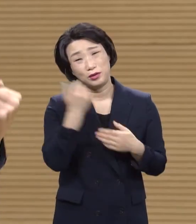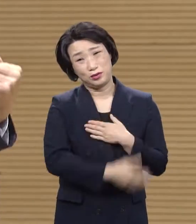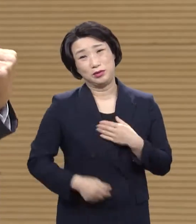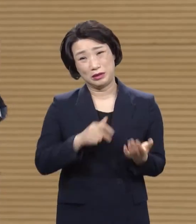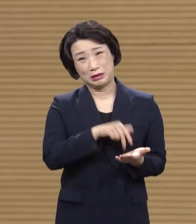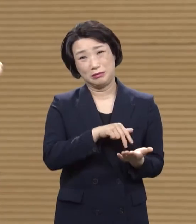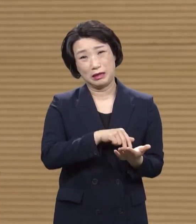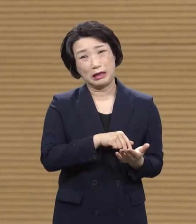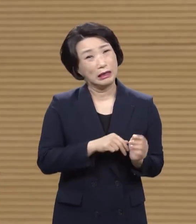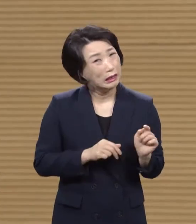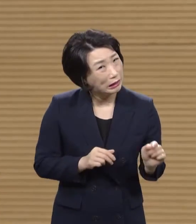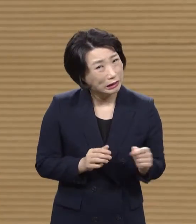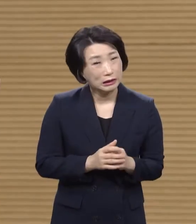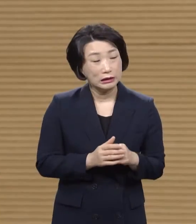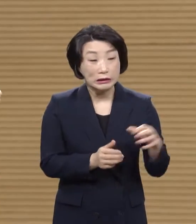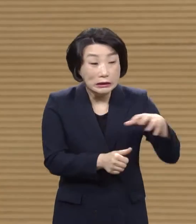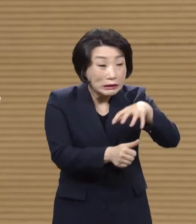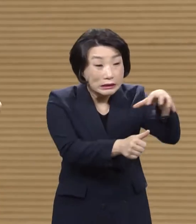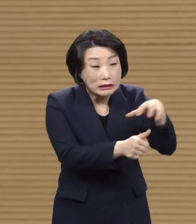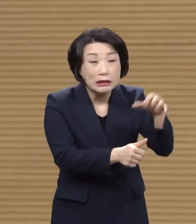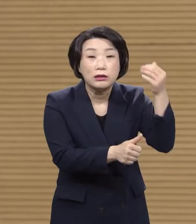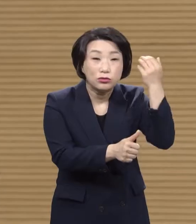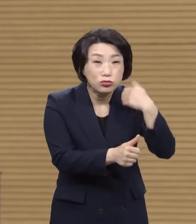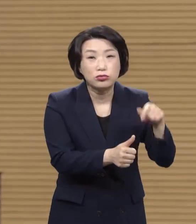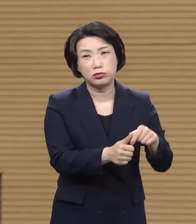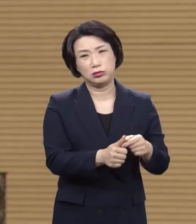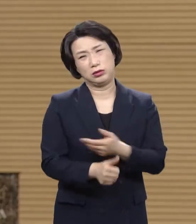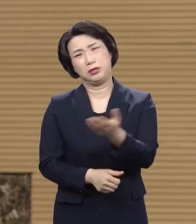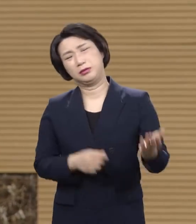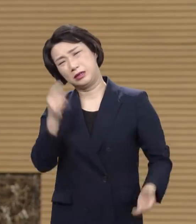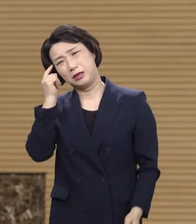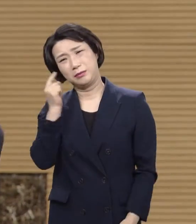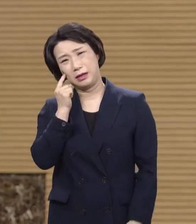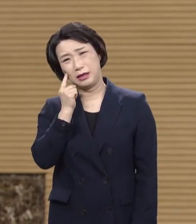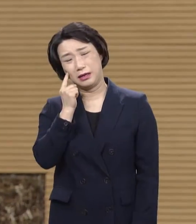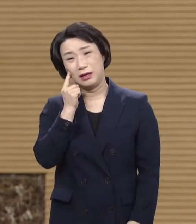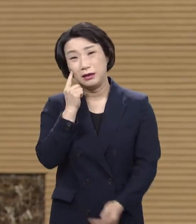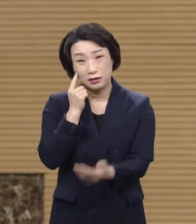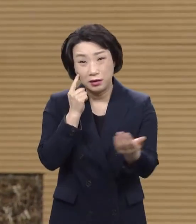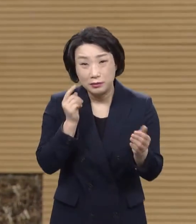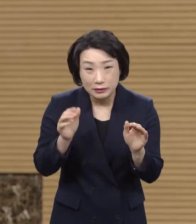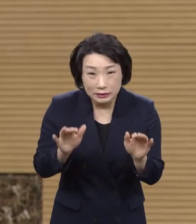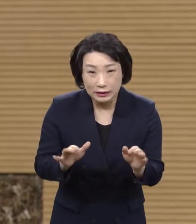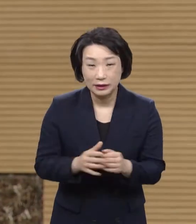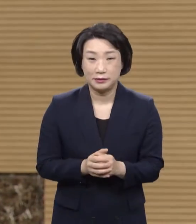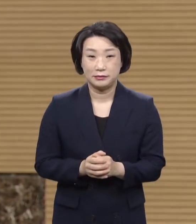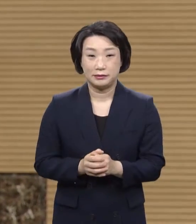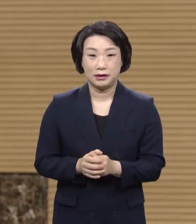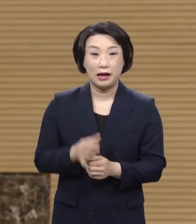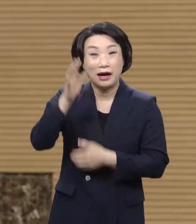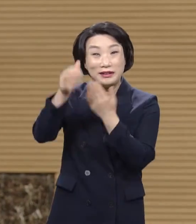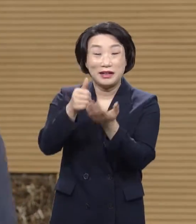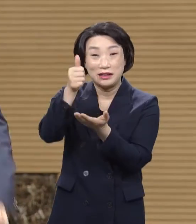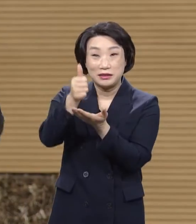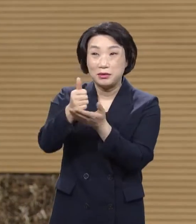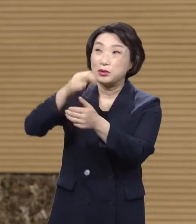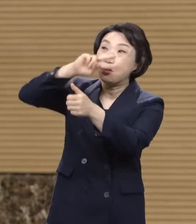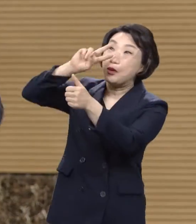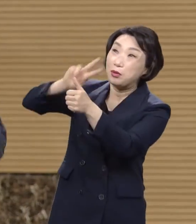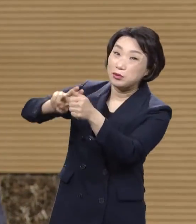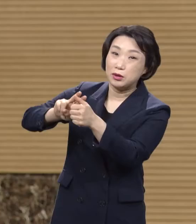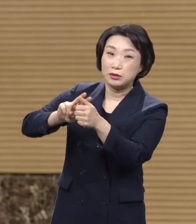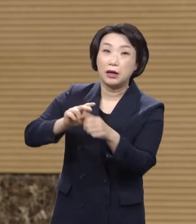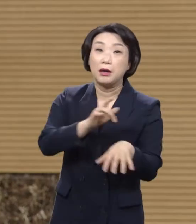왜? 지배자가 누구 있기 때문에. 우리 한번 생각해 보자고. 자, 하나님을